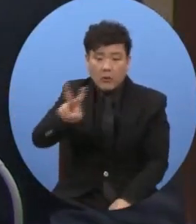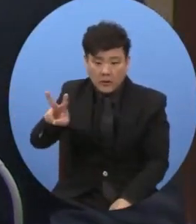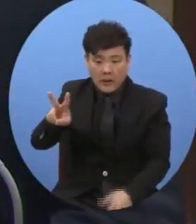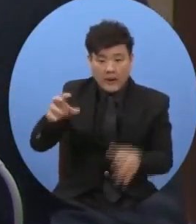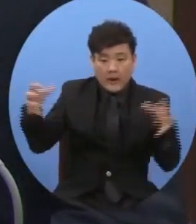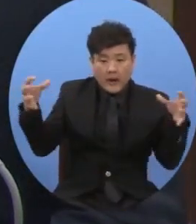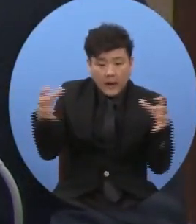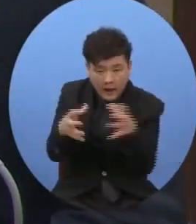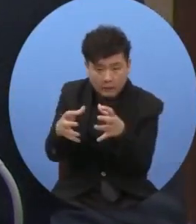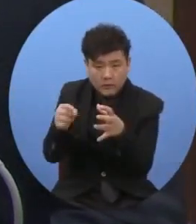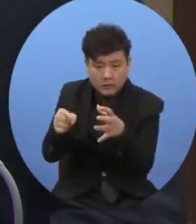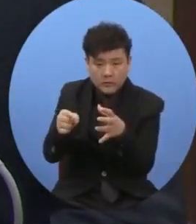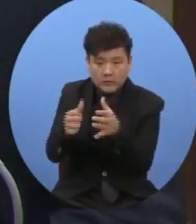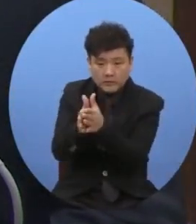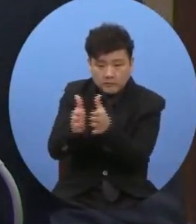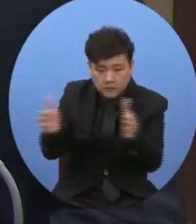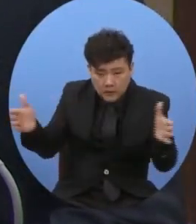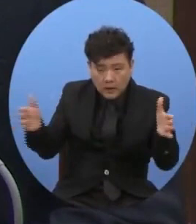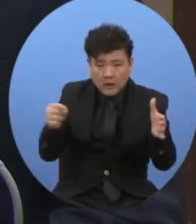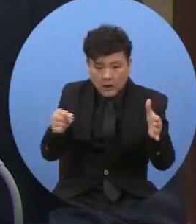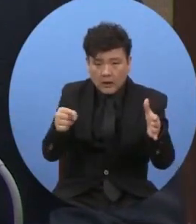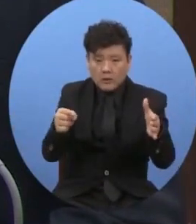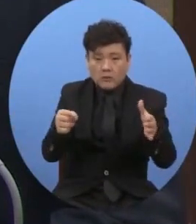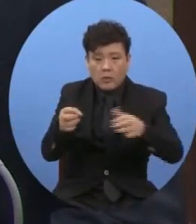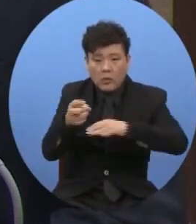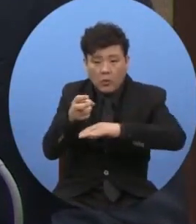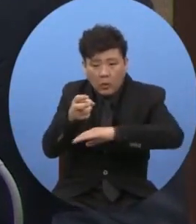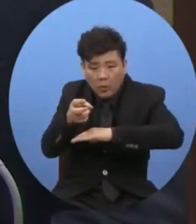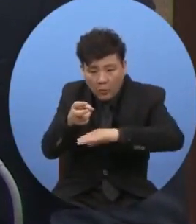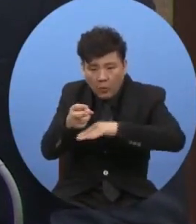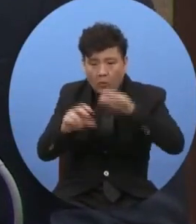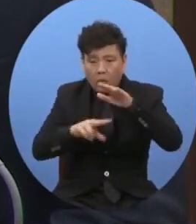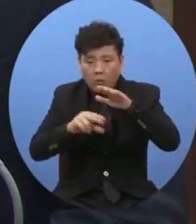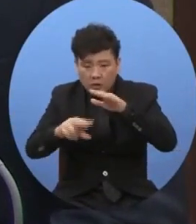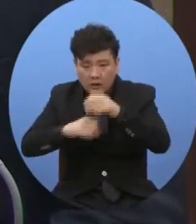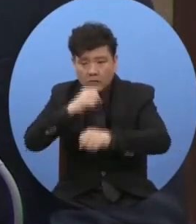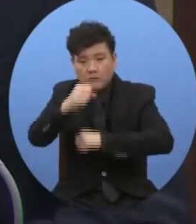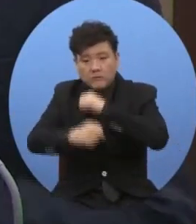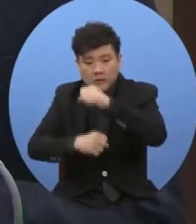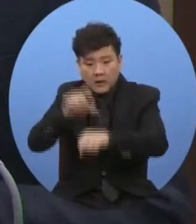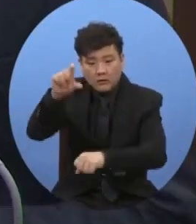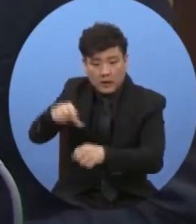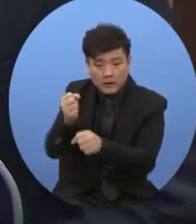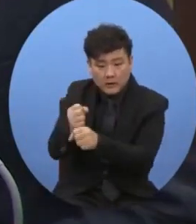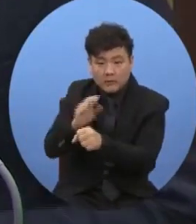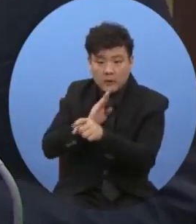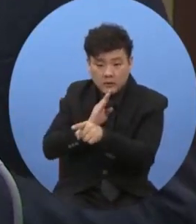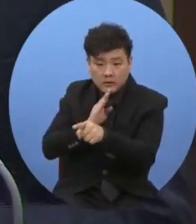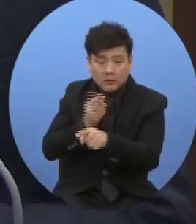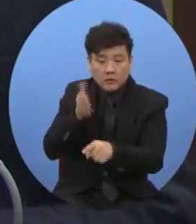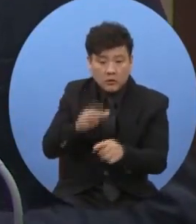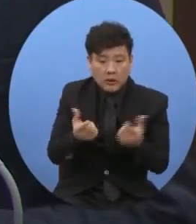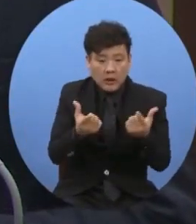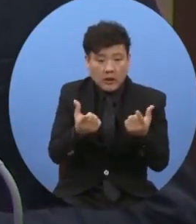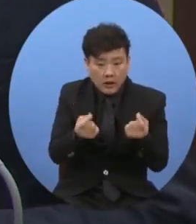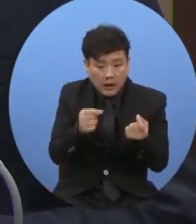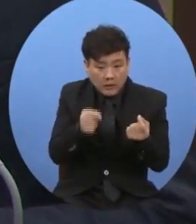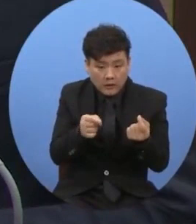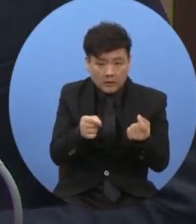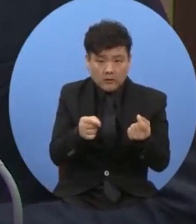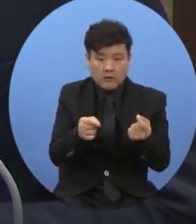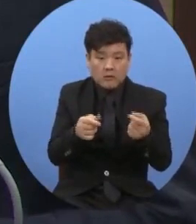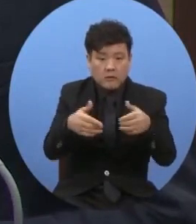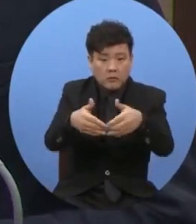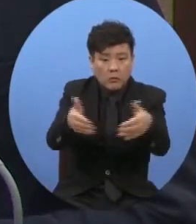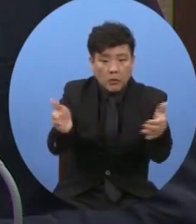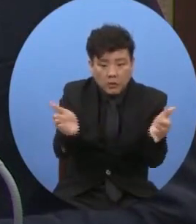진행된 결과물인 거예요. 이제 대중교통 무제한 전국 단위의 결과가. 근데 지금 보시면 시장님 지금 같은 정당의 소속인 지자체들과 협약